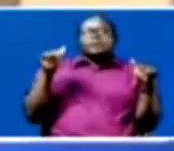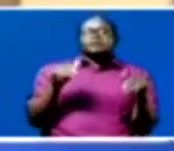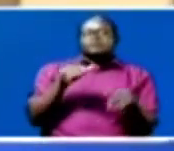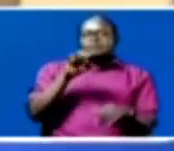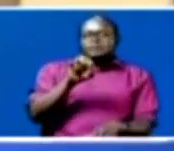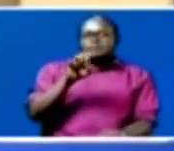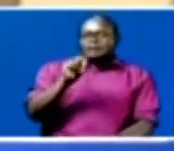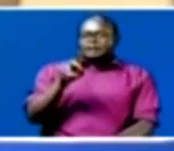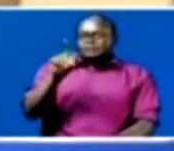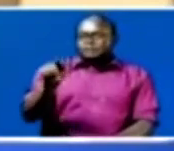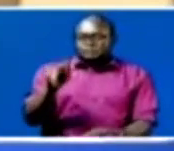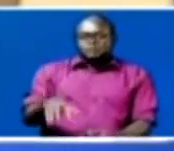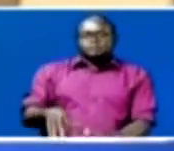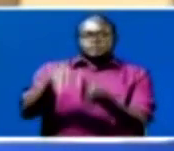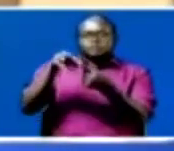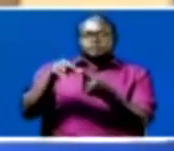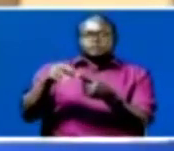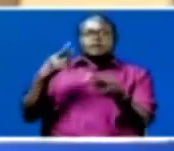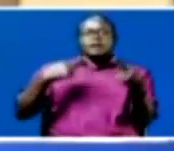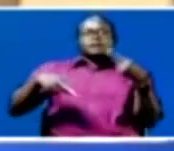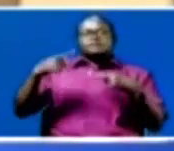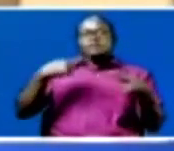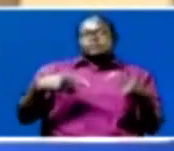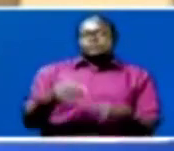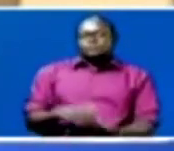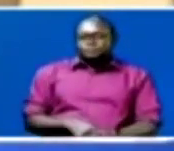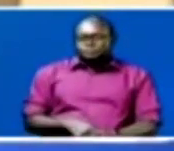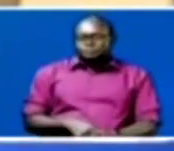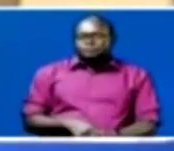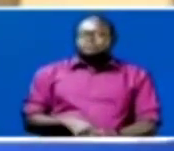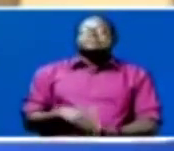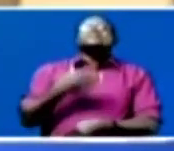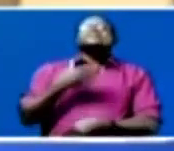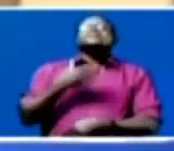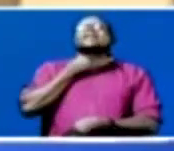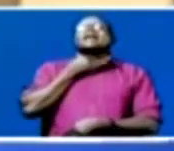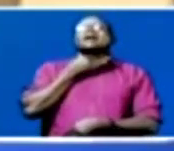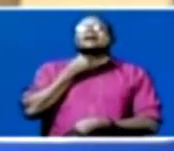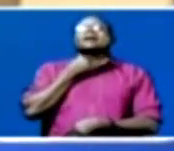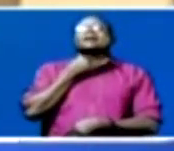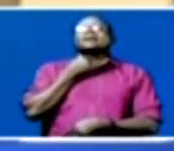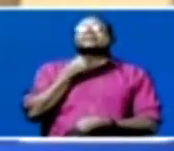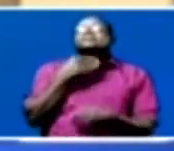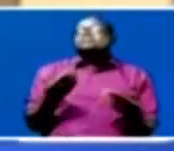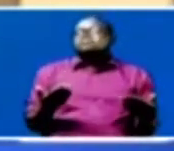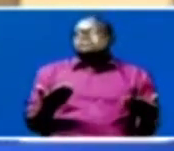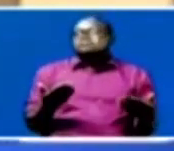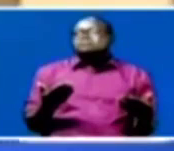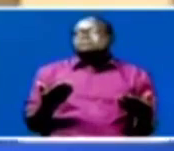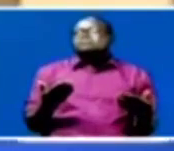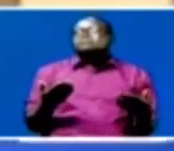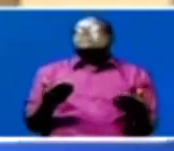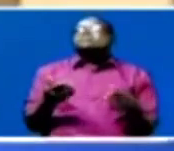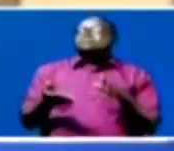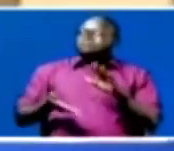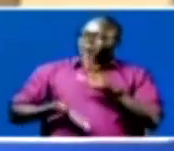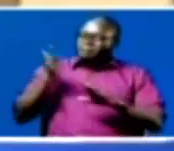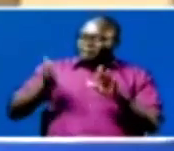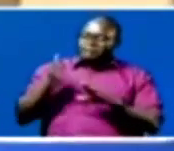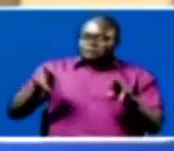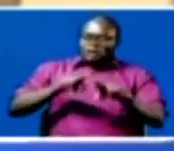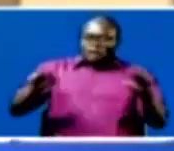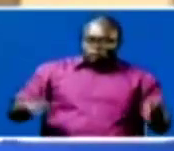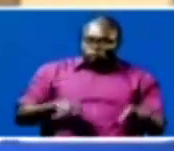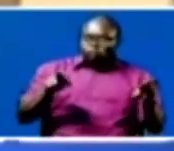ENT specialist review. The neck. Yes, it was it's called the emergency room. Emergency